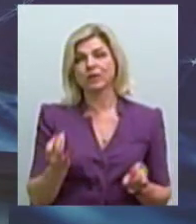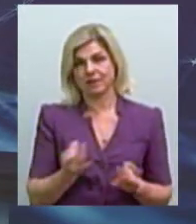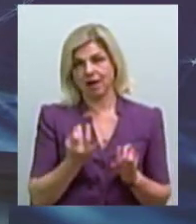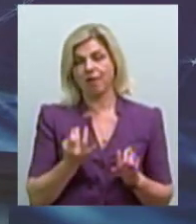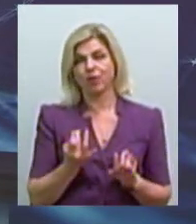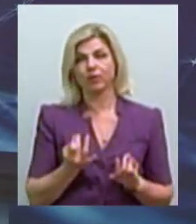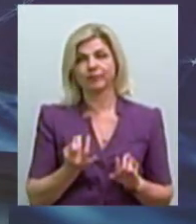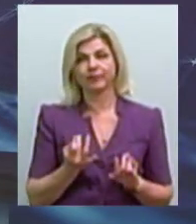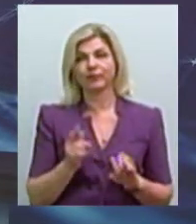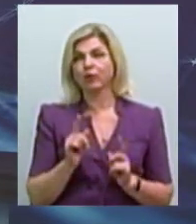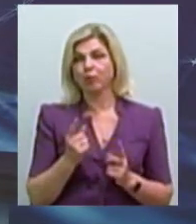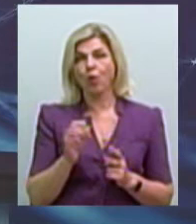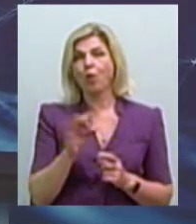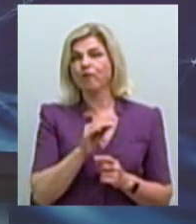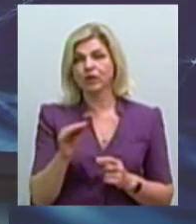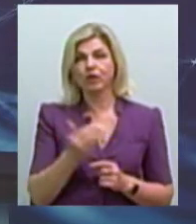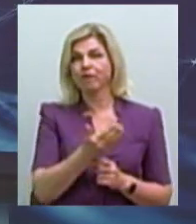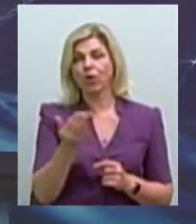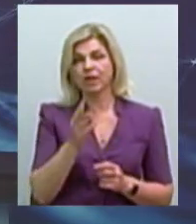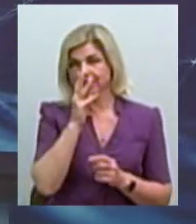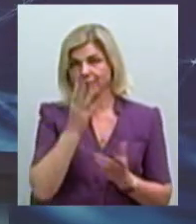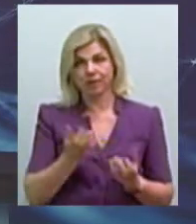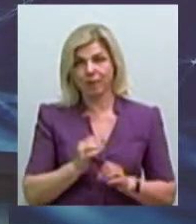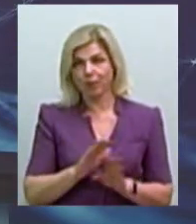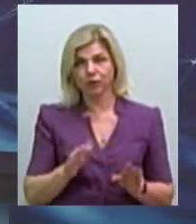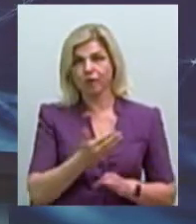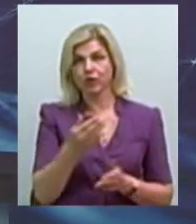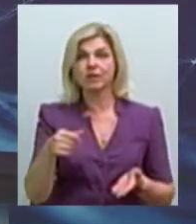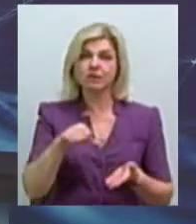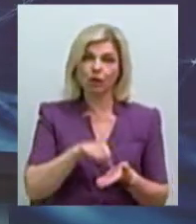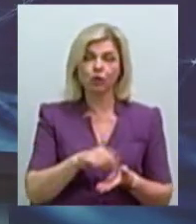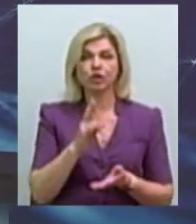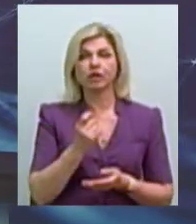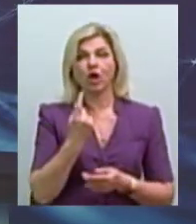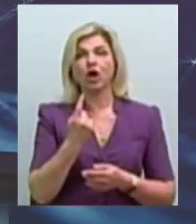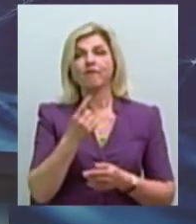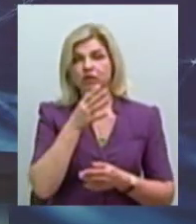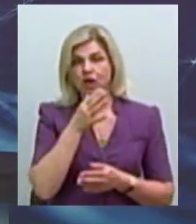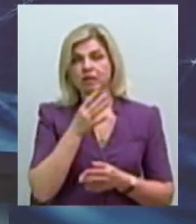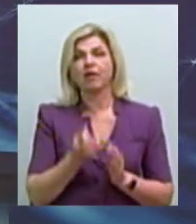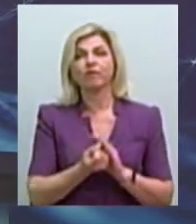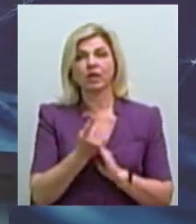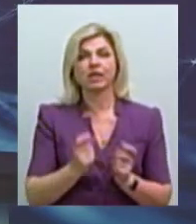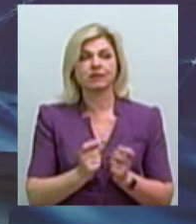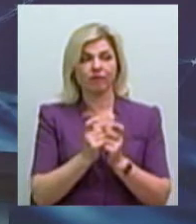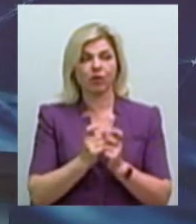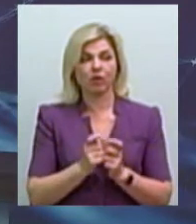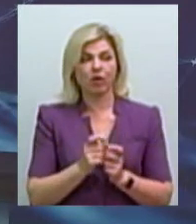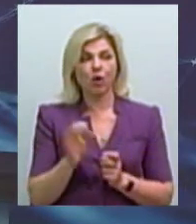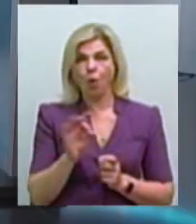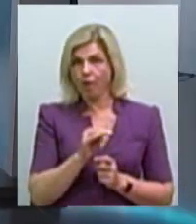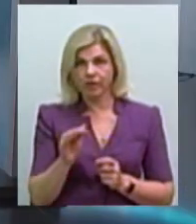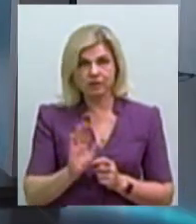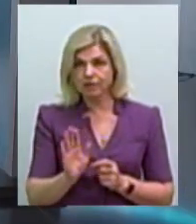в принципі, тому що ну, офіційно вони не отримують зарплату, але ж вони залучаються лише на час виникнення конфліктної ситуації. Ви сказали, офіційно не отримують, а неофіційно